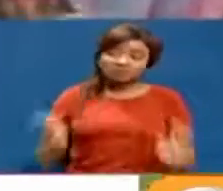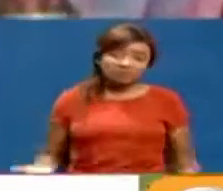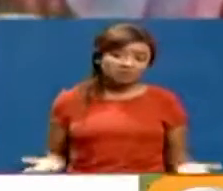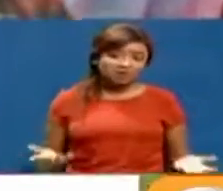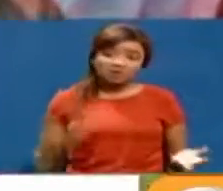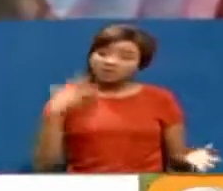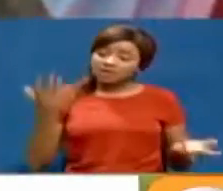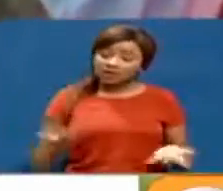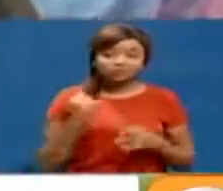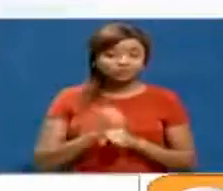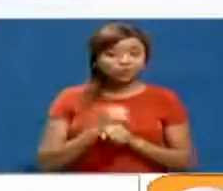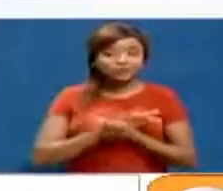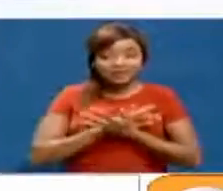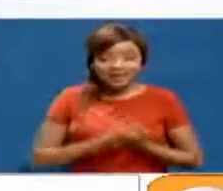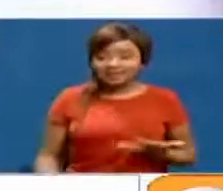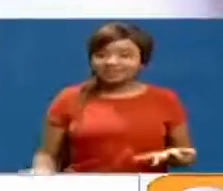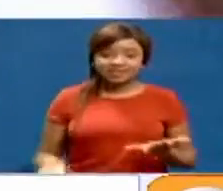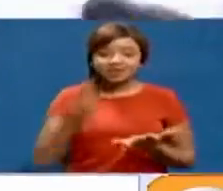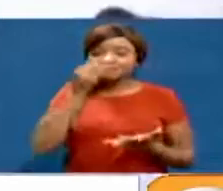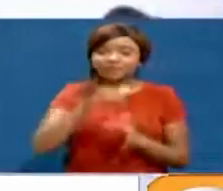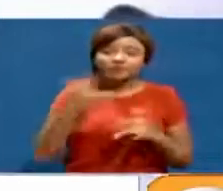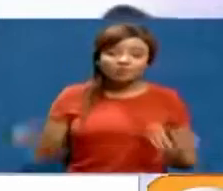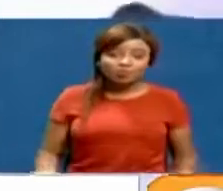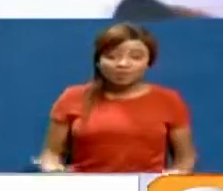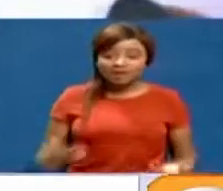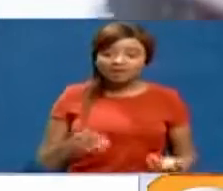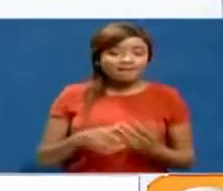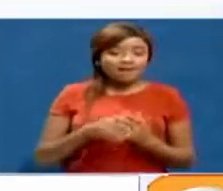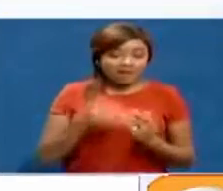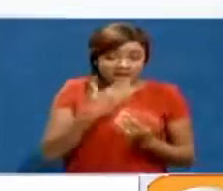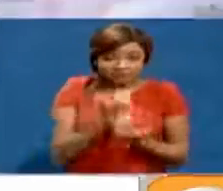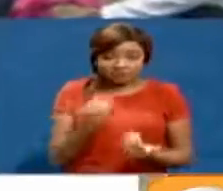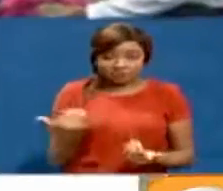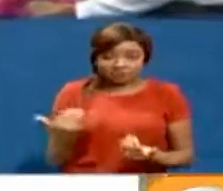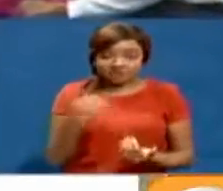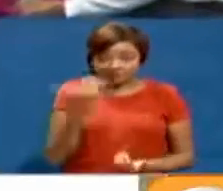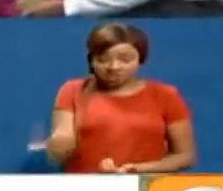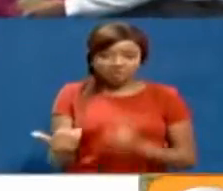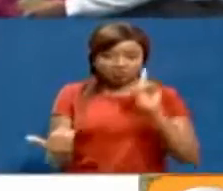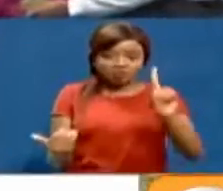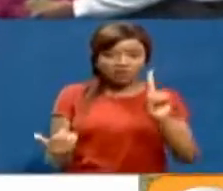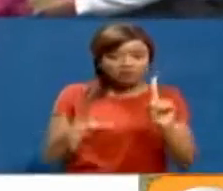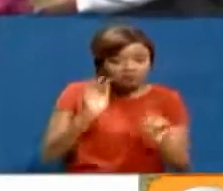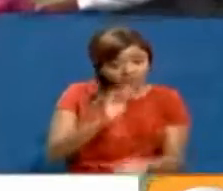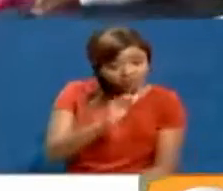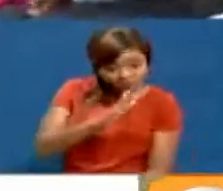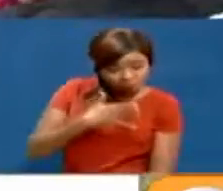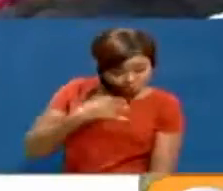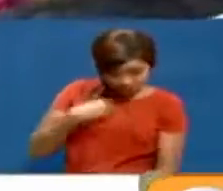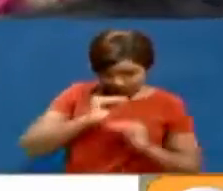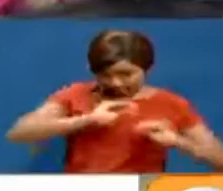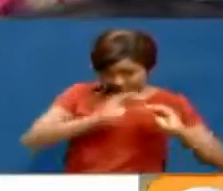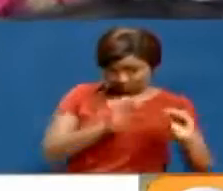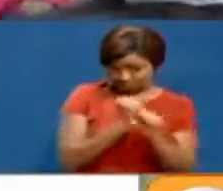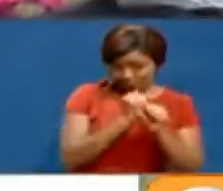and she's a single mother. Hana vile namna ya nini pesa. Nikamuuliza, unaweza taka another option vile unaweza kuwa ukifanya kazi